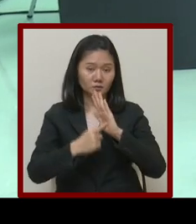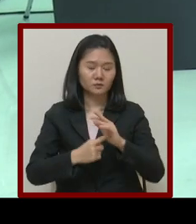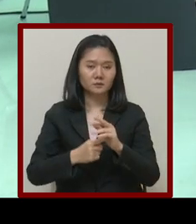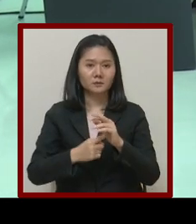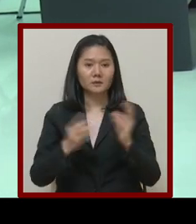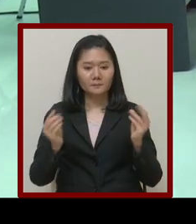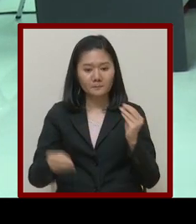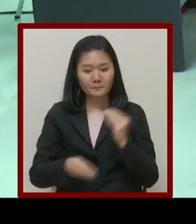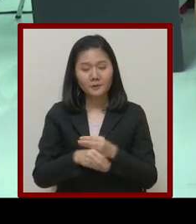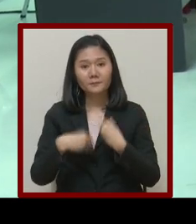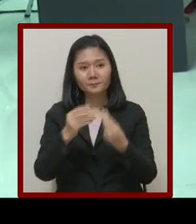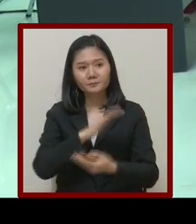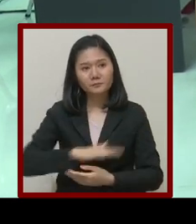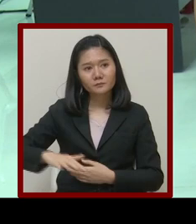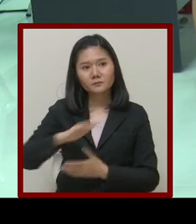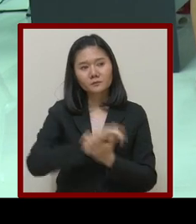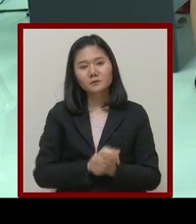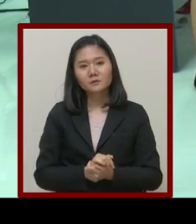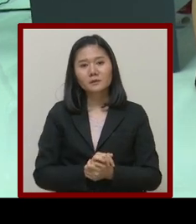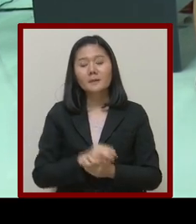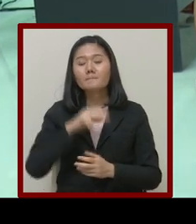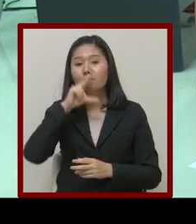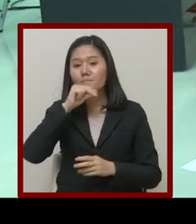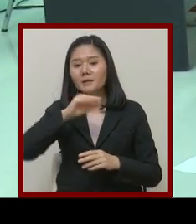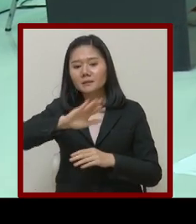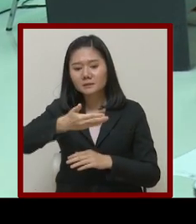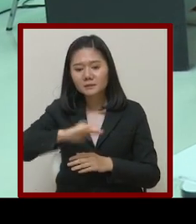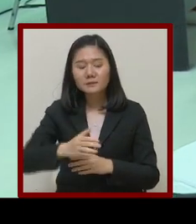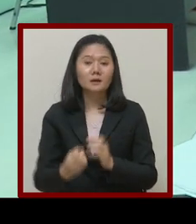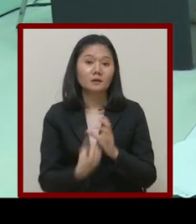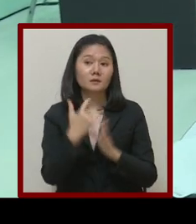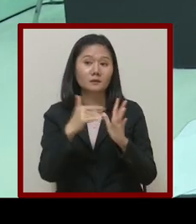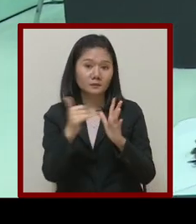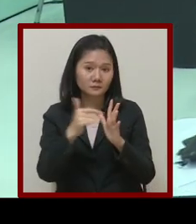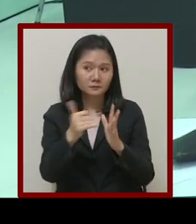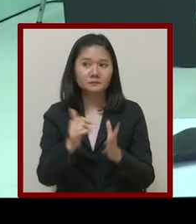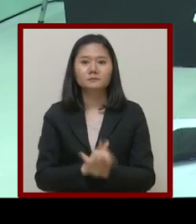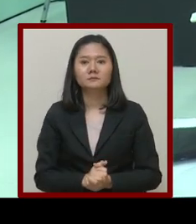ที่เอามาเสริมให้นะคะตั้งแต่เรื่องของก้อยเป็ดย่างสมุนไพรใช่ไหมเ